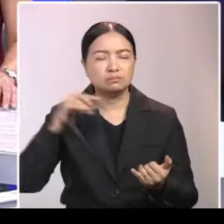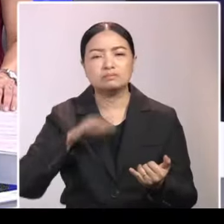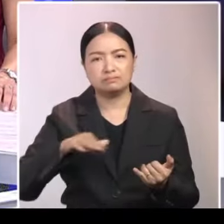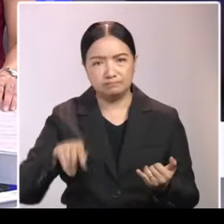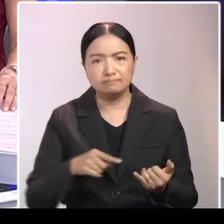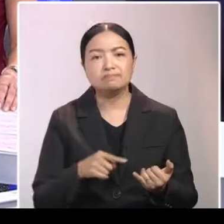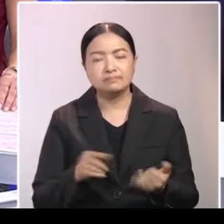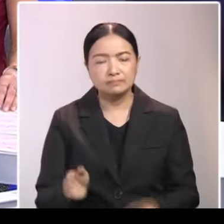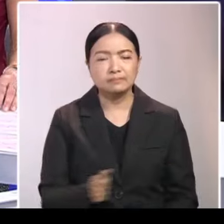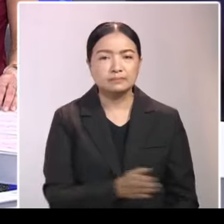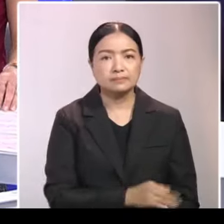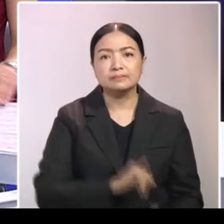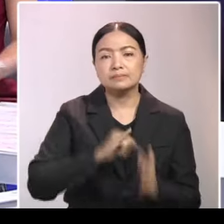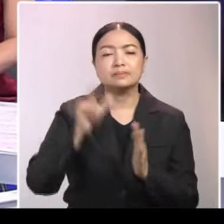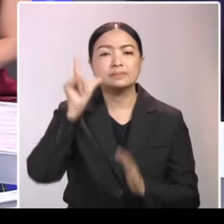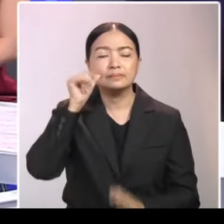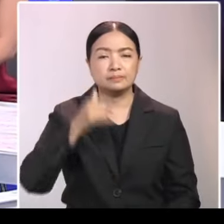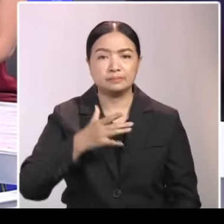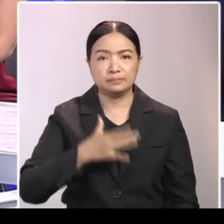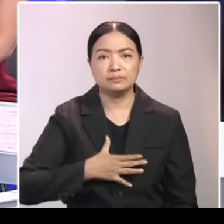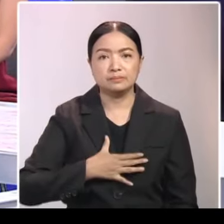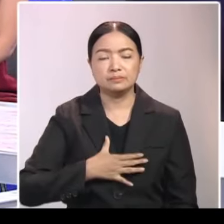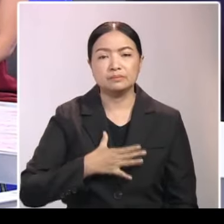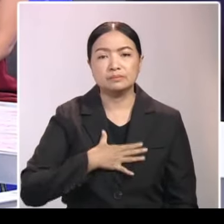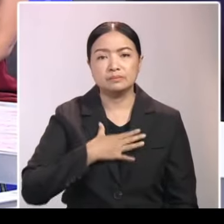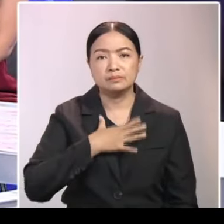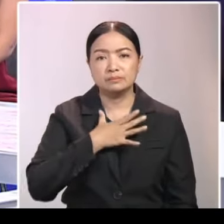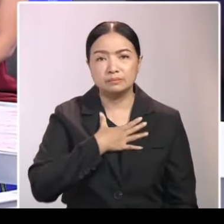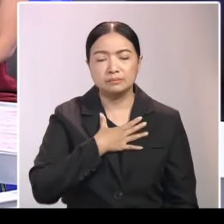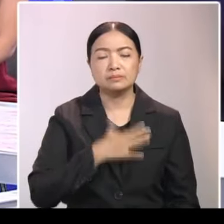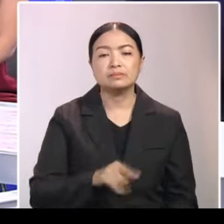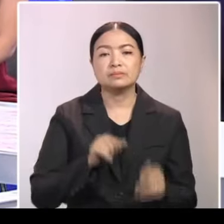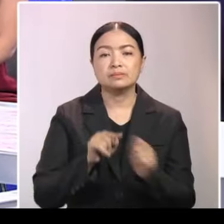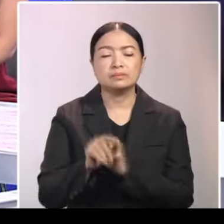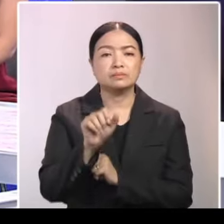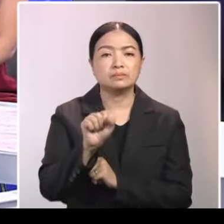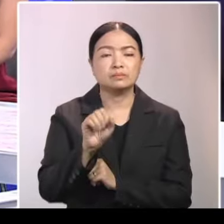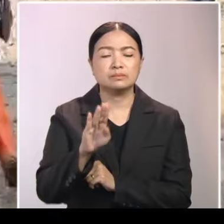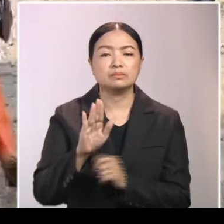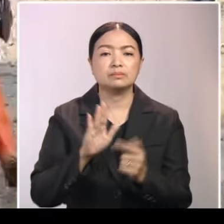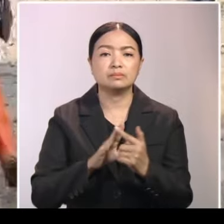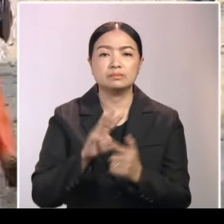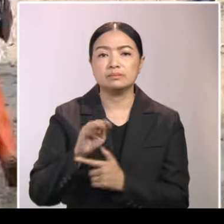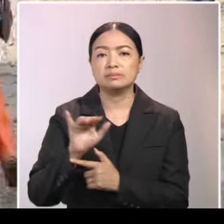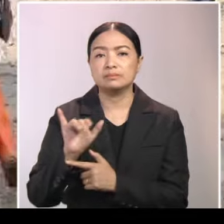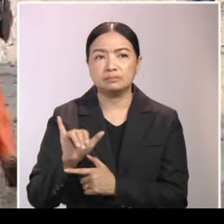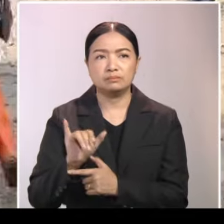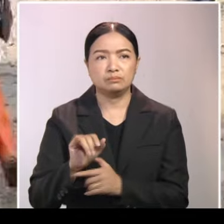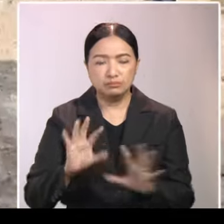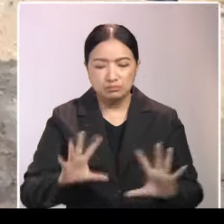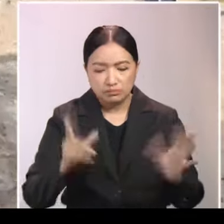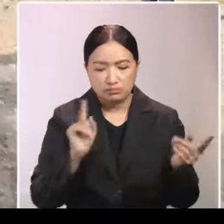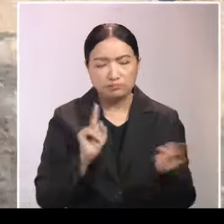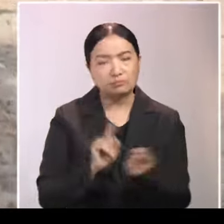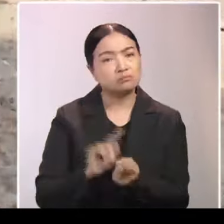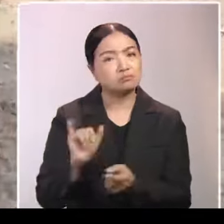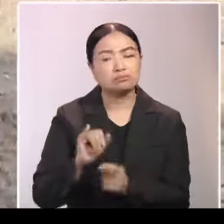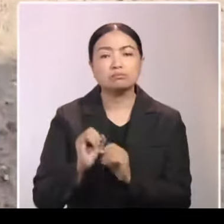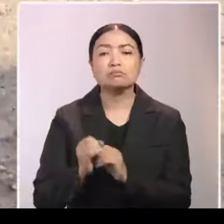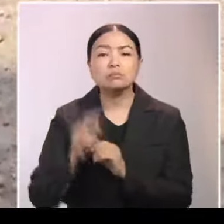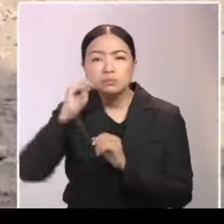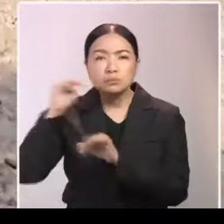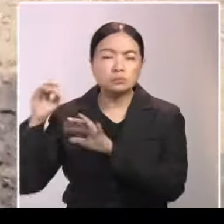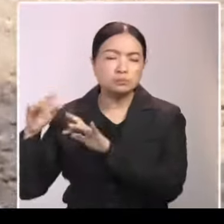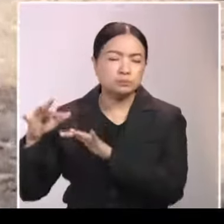ที่นึงคุณผู้ชมที่แม่ฮ่องสอนนะครับที่จังหวัดแม่ฮ่องสอนที่อำเภอสบเมยเนี่ยตอนนี้ก็ยังไม่พบผู้ที่สูญหายจากน้ำป่า